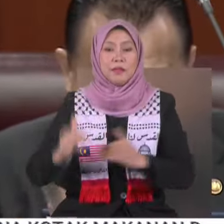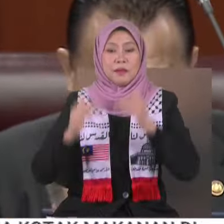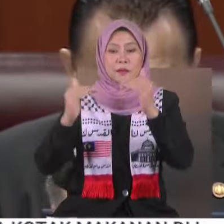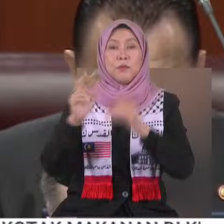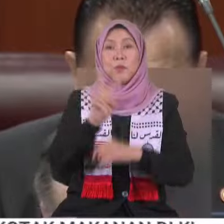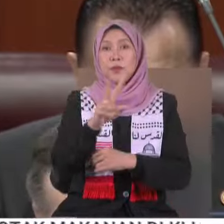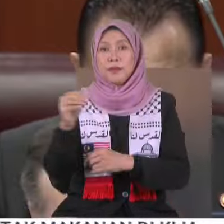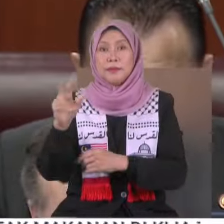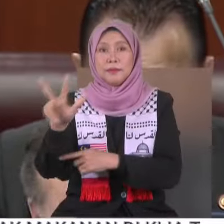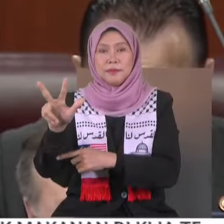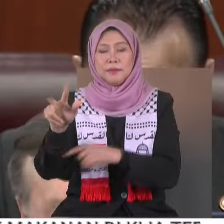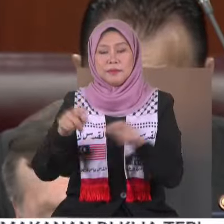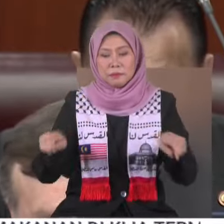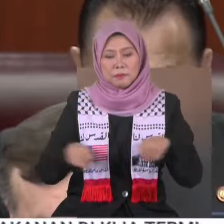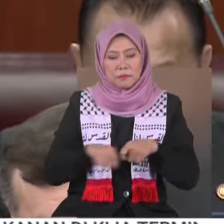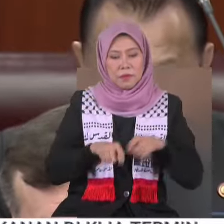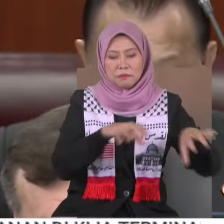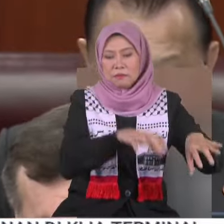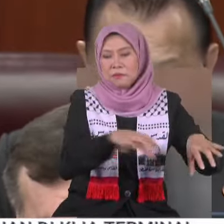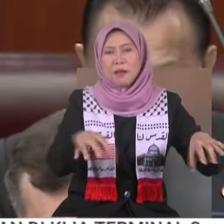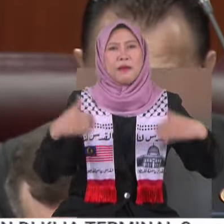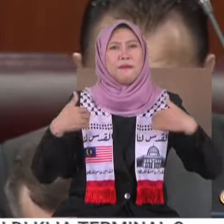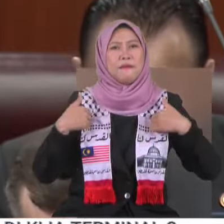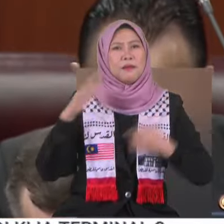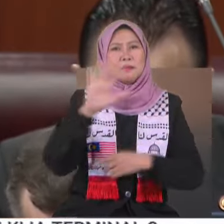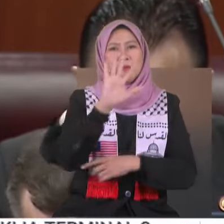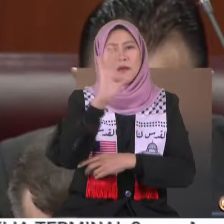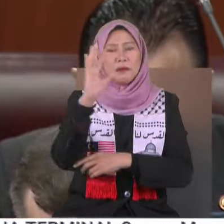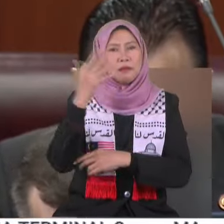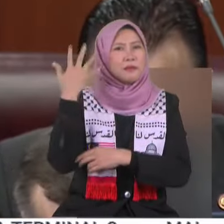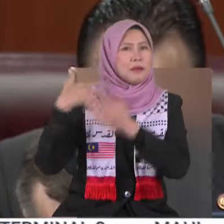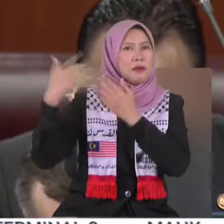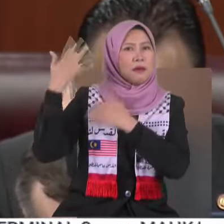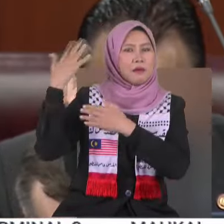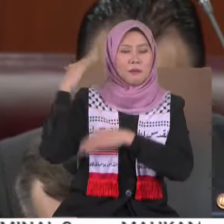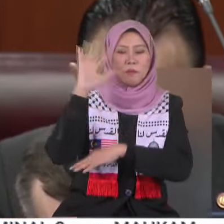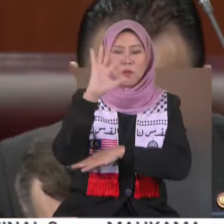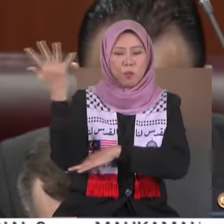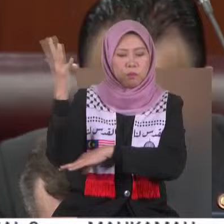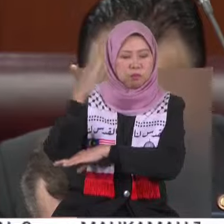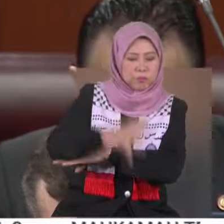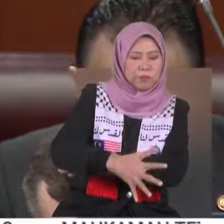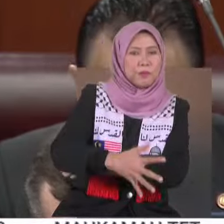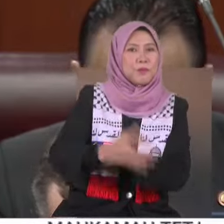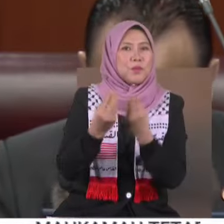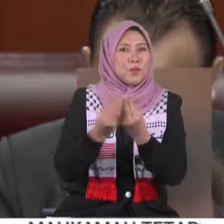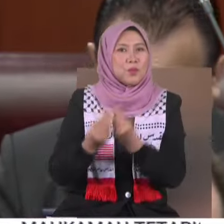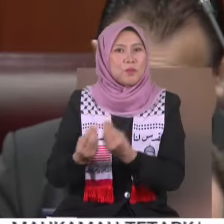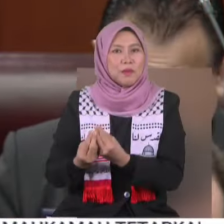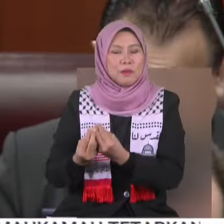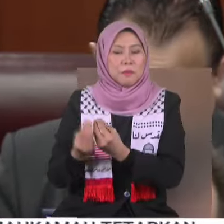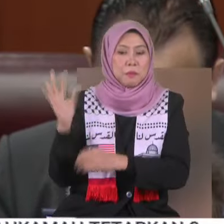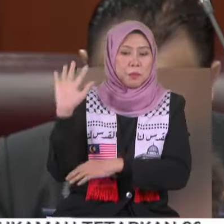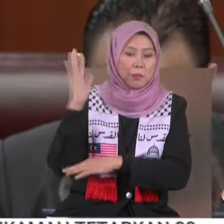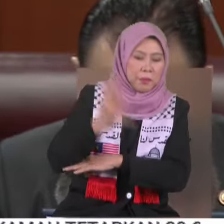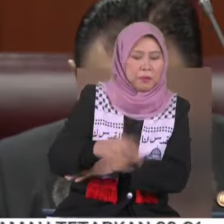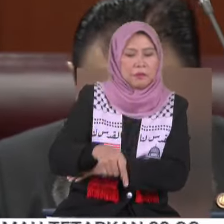ia dilaksanakan di lokasi yang mempunyai sejarah kegagalan pokok ataupun tree failure yang mempunyai bilangan pokok yang berisiko